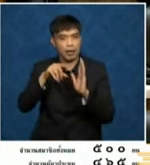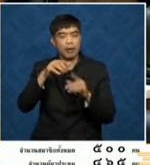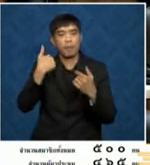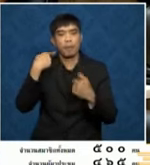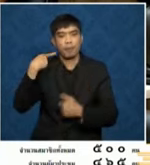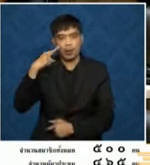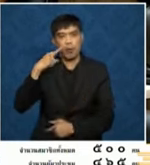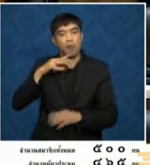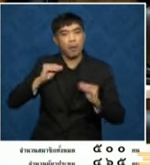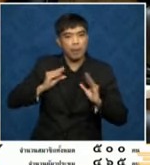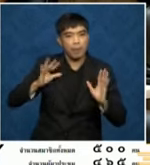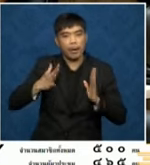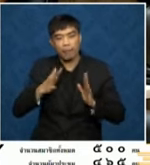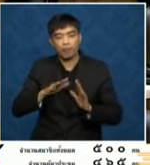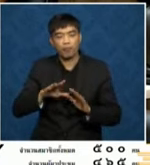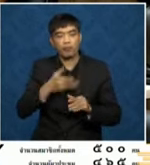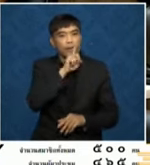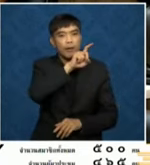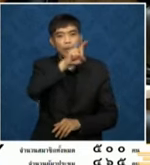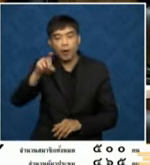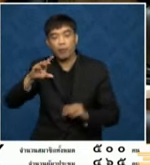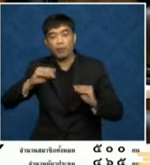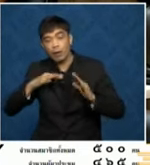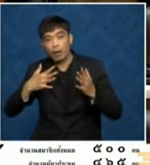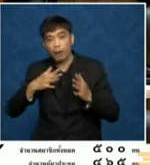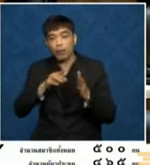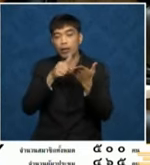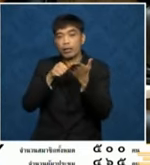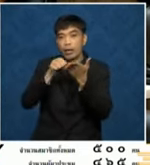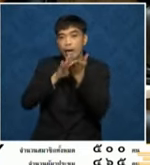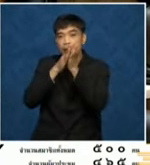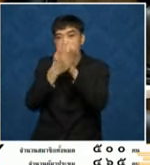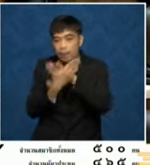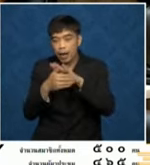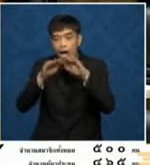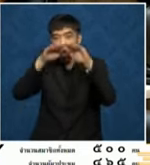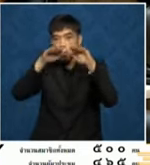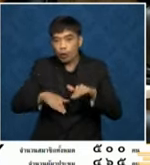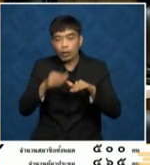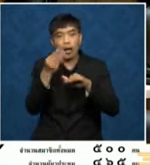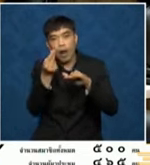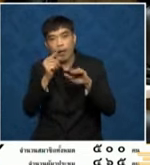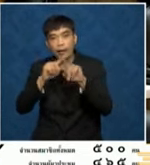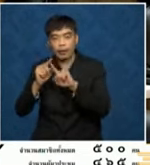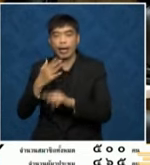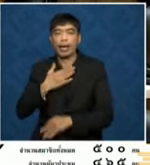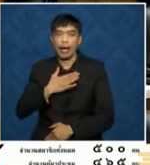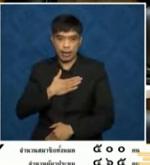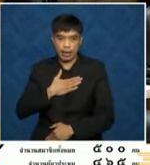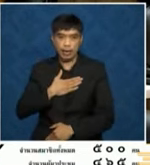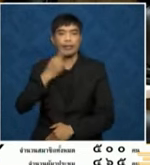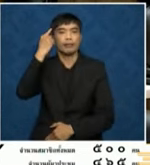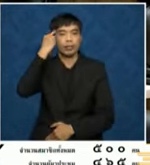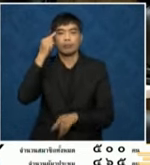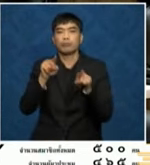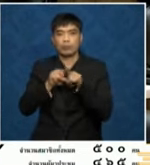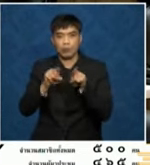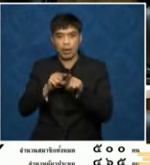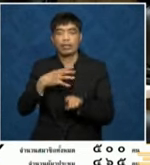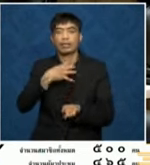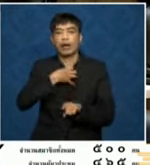จะเห็นด้วยหรือไม่เห็นด้วยหรือว่าอยากจะเสนอให้มีการปรับลดทั้งโครงการอย่างไรนะครับจริงๆต้องบอกว่าตัวผมเองก็เห็นด้วยที่จะให้หน่วยงานภ